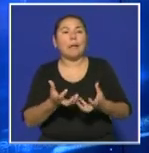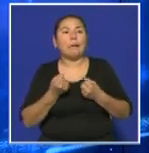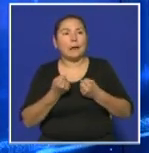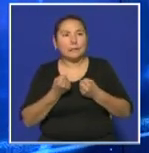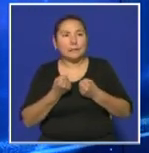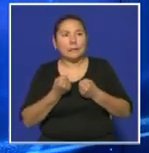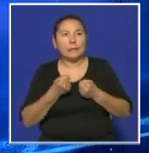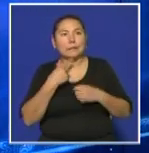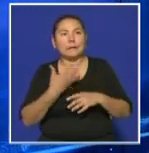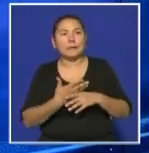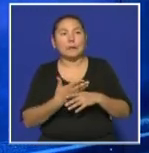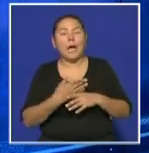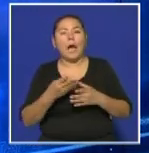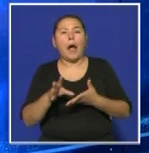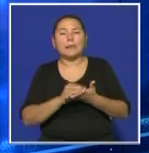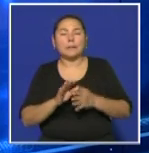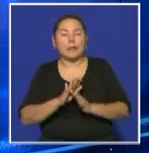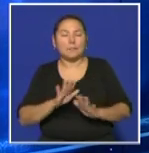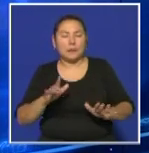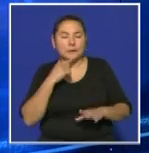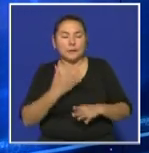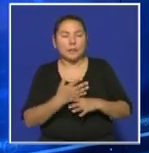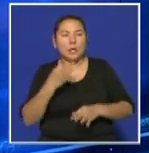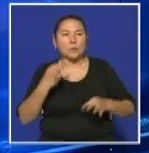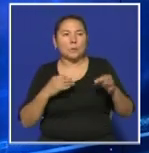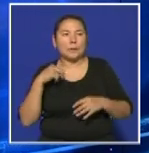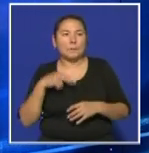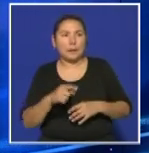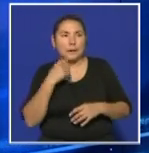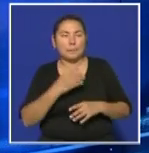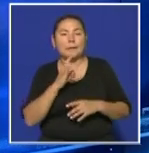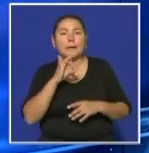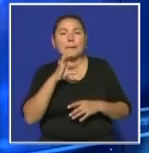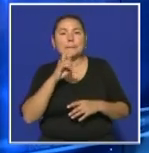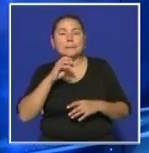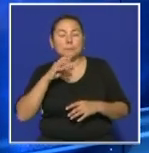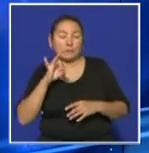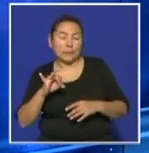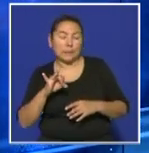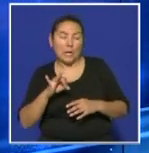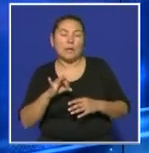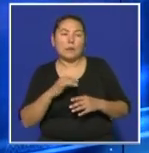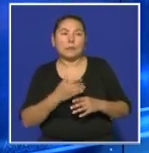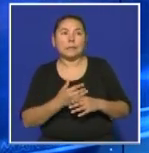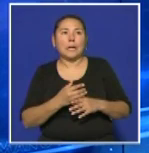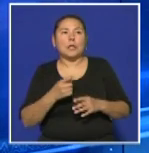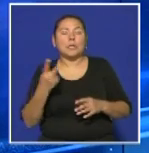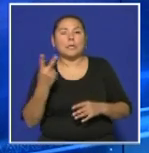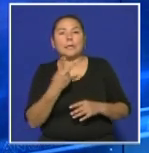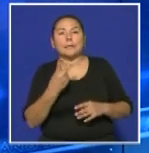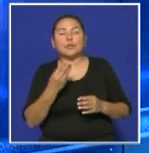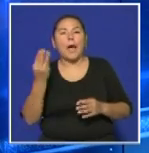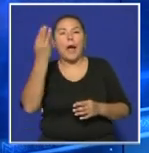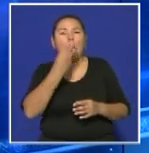үйіп түккен үстемесімен қайтара алмайды. Соңы сотқа барып тынады. Ресми деректерге сүйенсек, жыл басынан бері нөмірі 2-ші